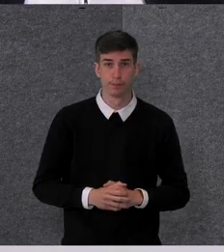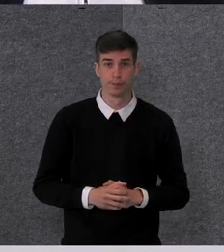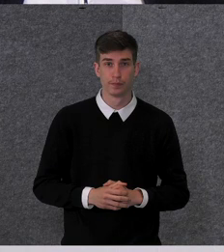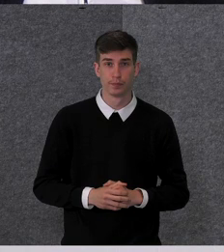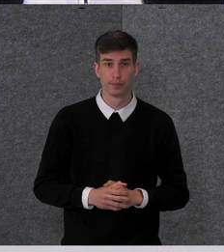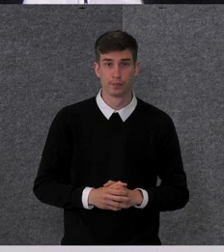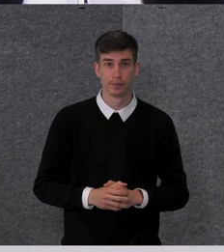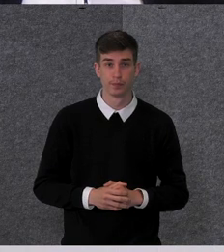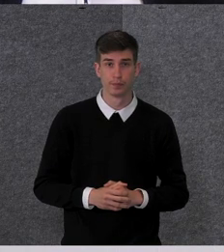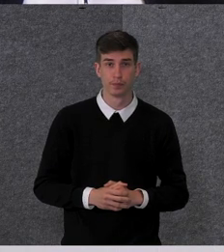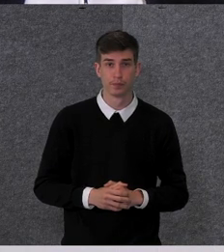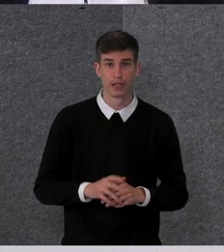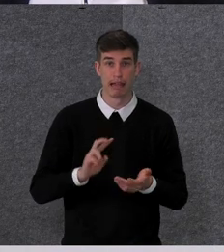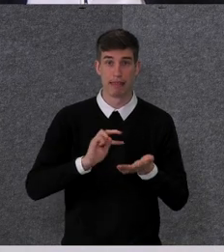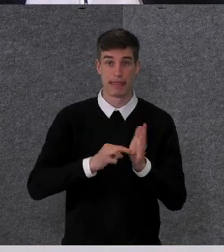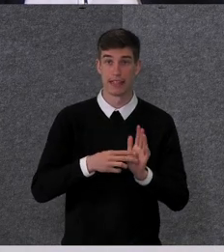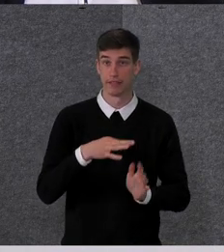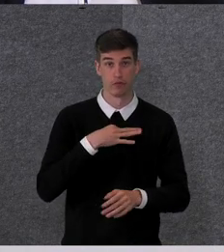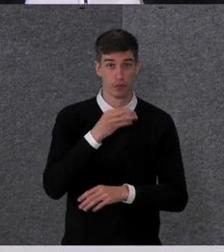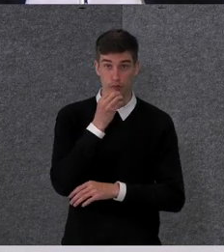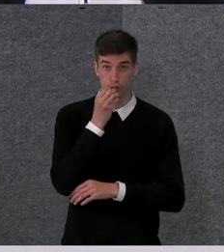ist die Technik eine wunderbare Hilfe.